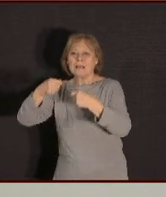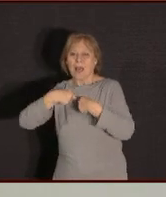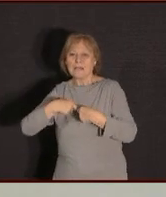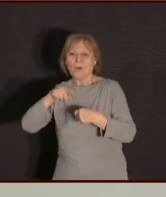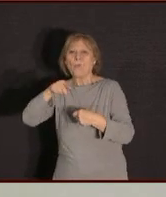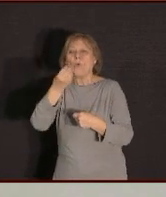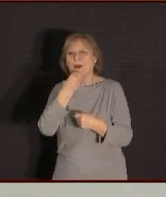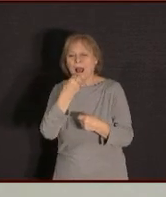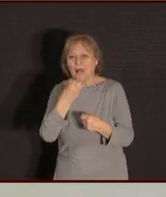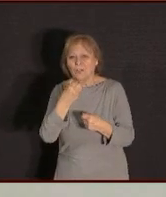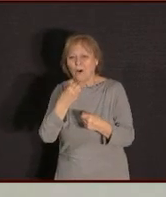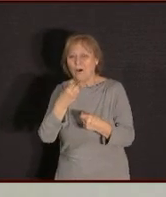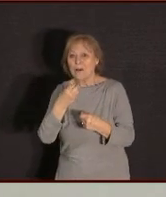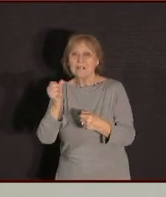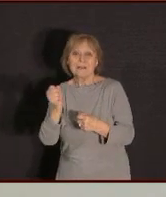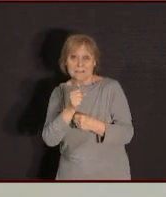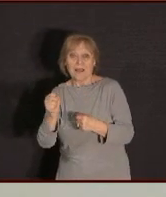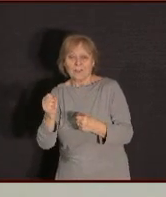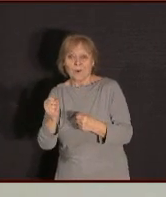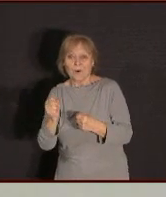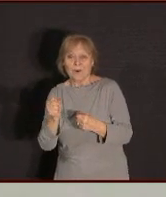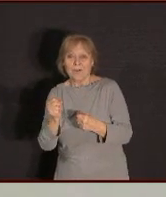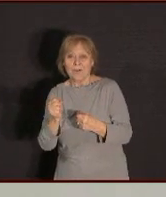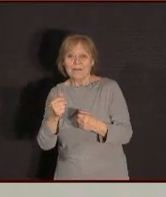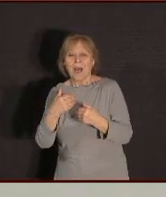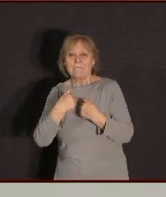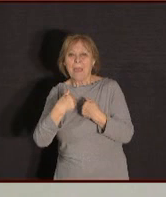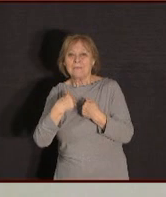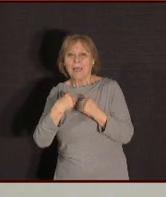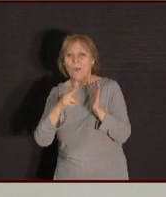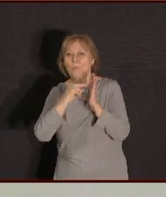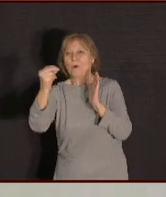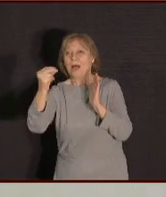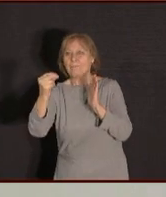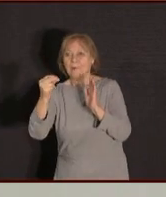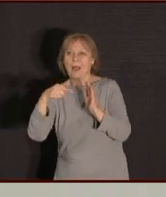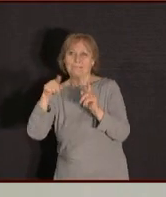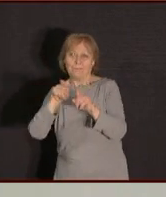hrano. In sicer zato, da mene upodablja vedno bolj po njem.